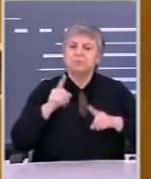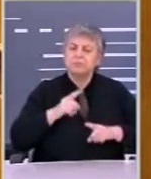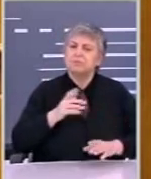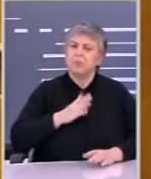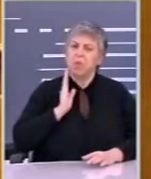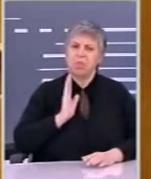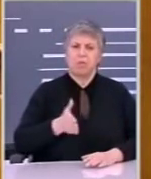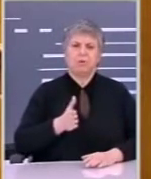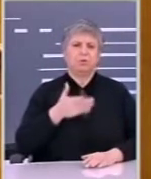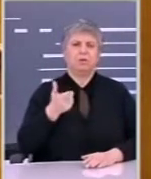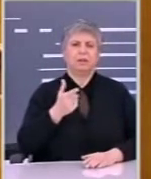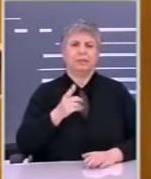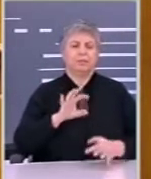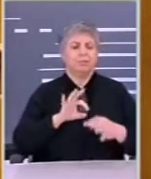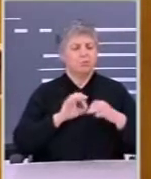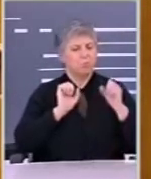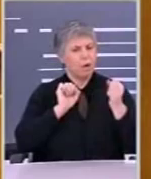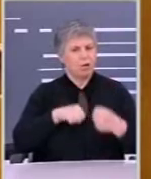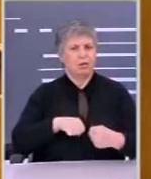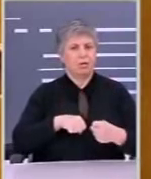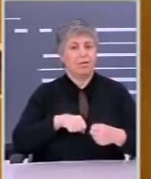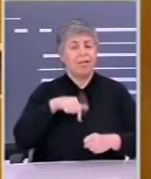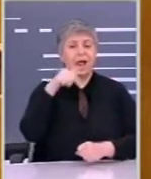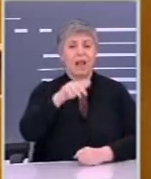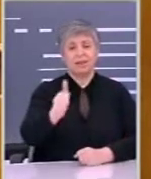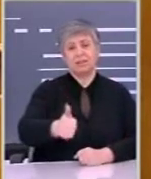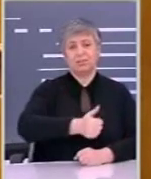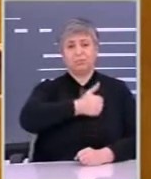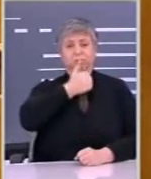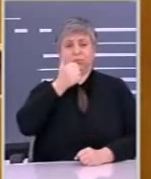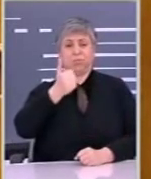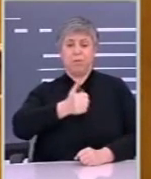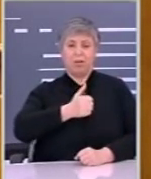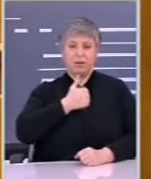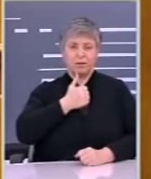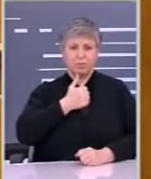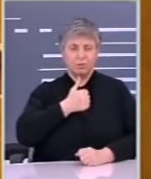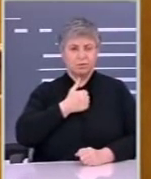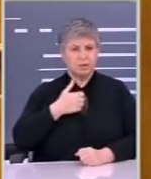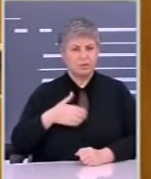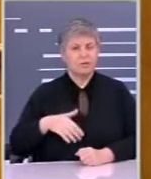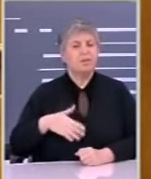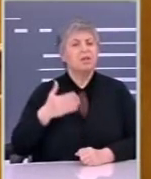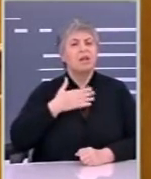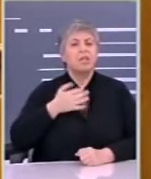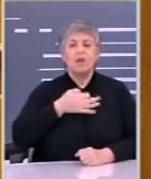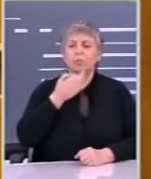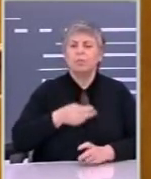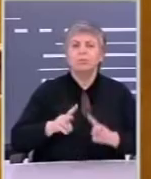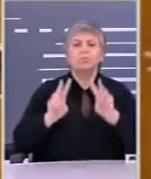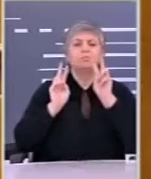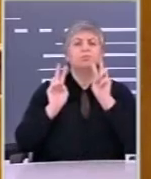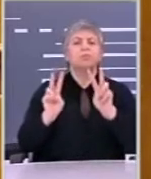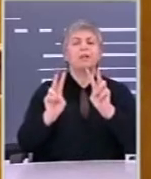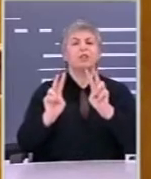φωνή. Δεν σας αφήνει ο κομματικός σας εγωισμός. Και εσείς, κύριοι της Δημοκρατικής Παράταξης και του ΠΑΣΟΚ,